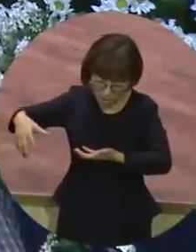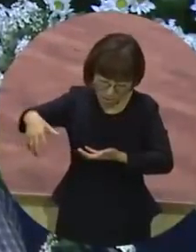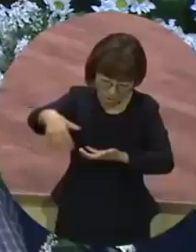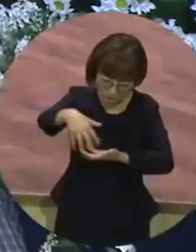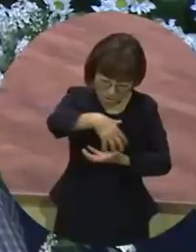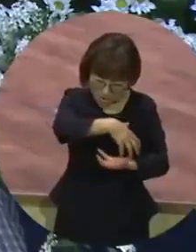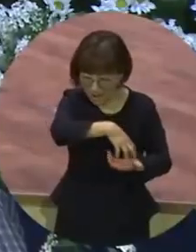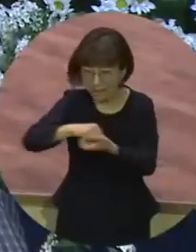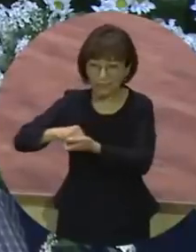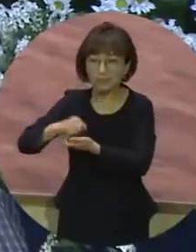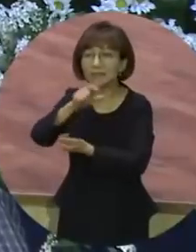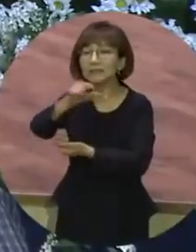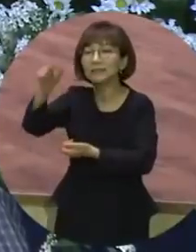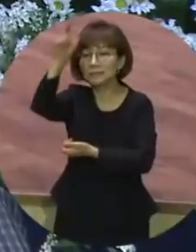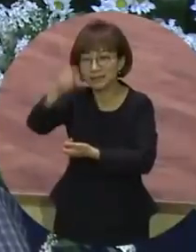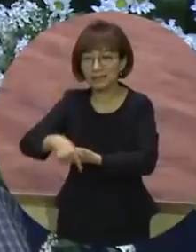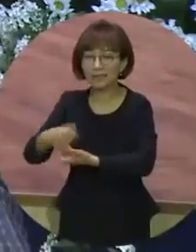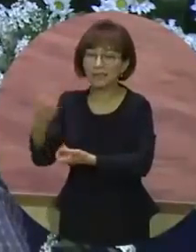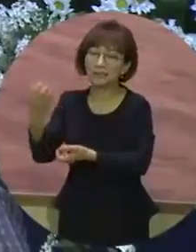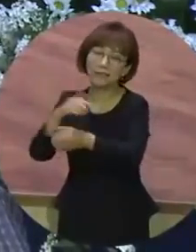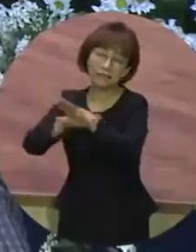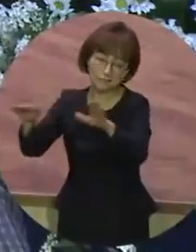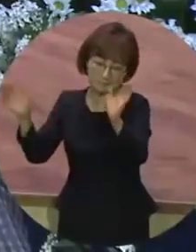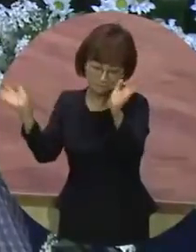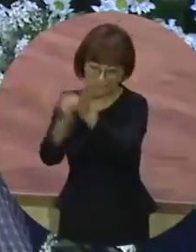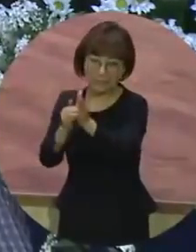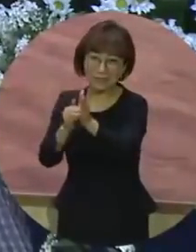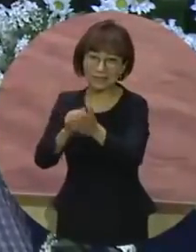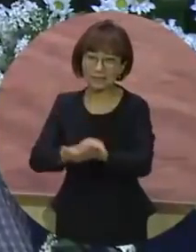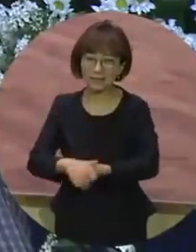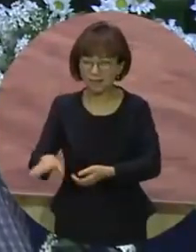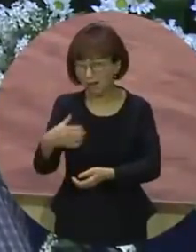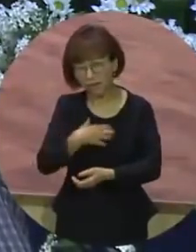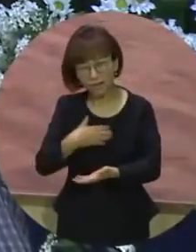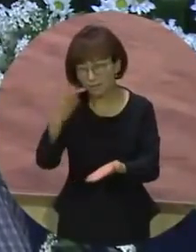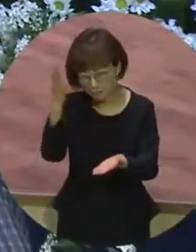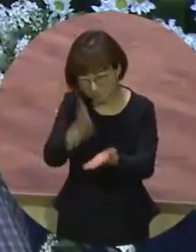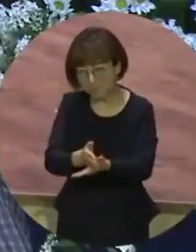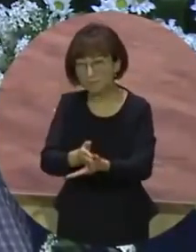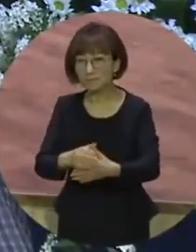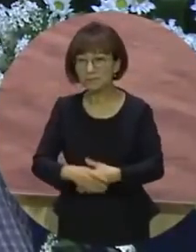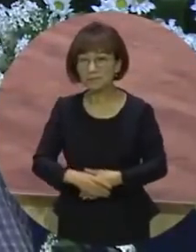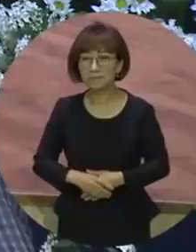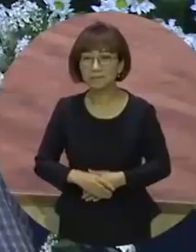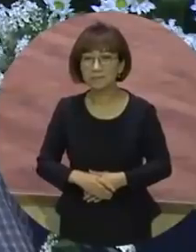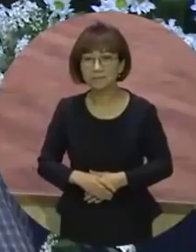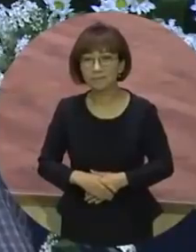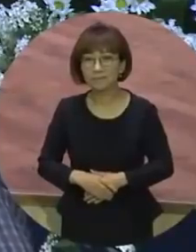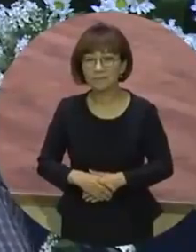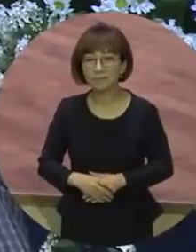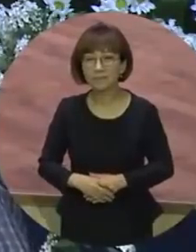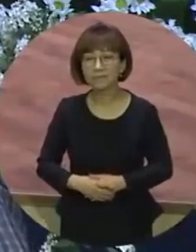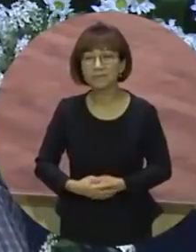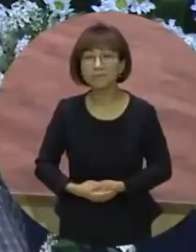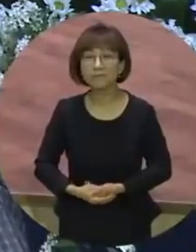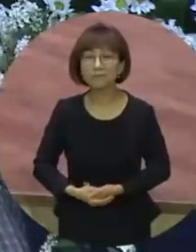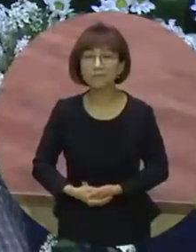세상 말로 걱정이 팔자다 그냥. 걱정 안 하면 심심합니까? 걱정 안 하면 불안합니까?